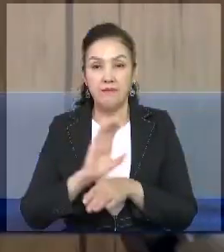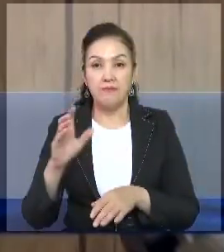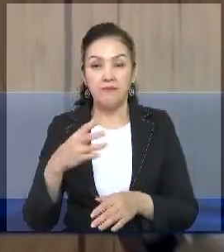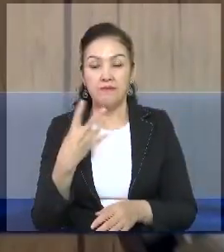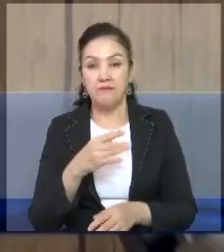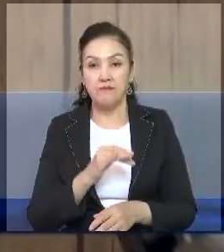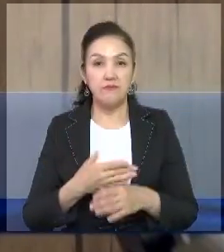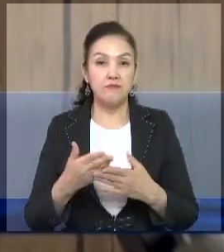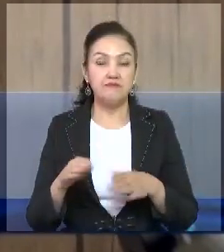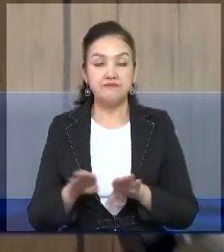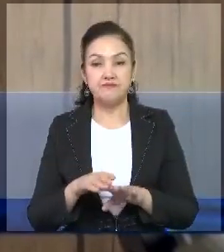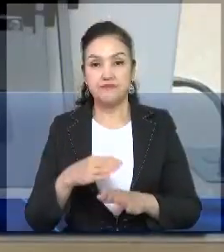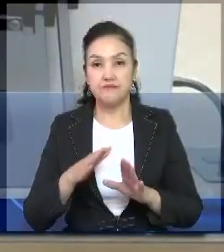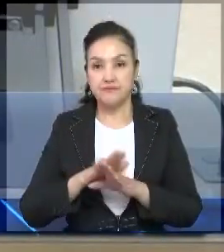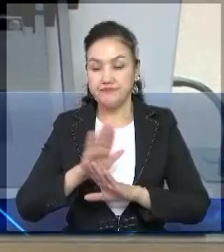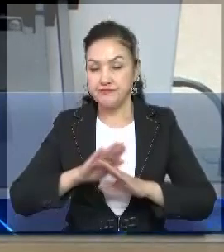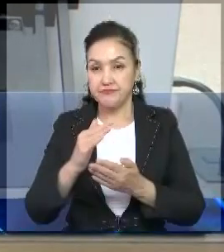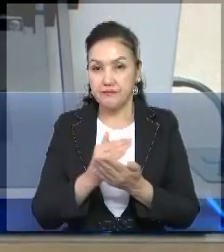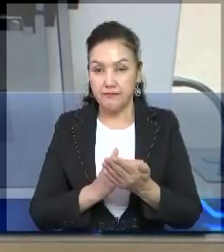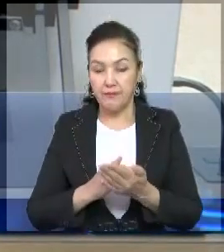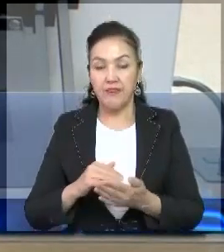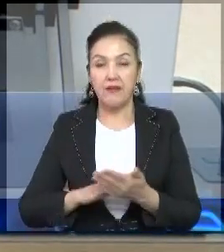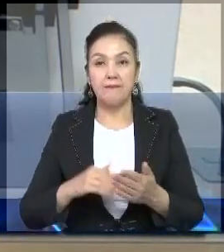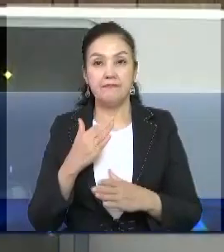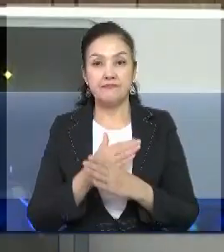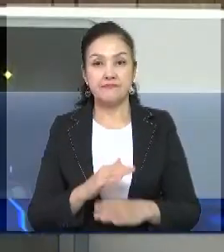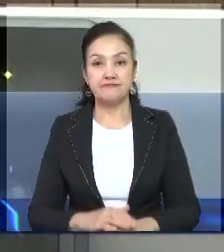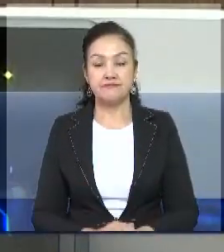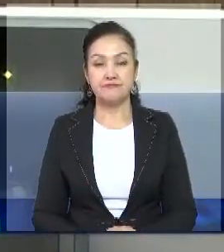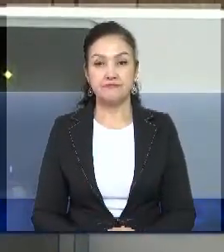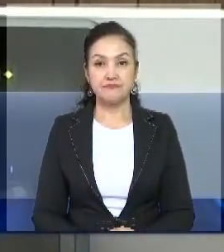лечение за рубеж. Это далеко не полный список оказанной жителям региона помощи.